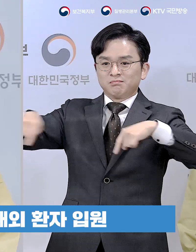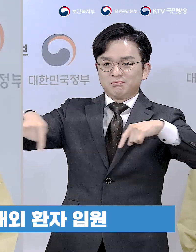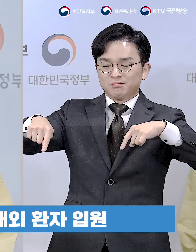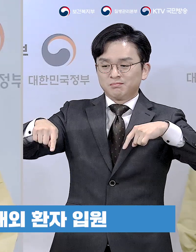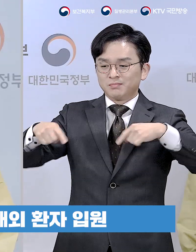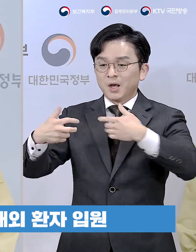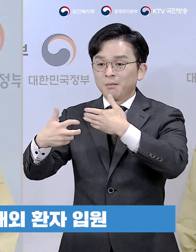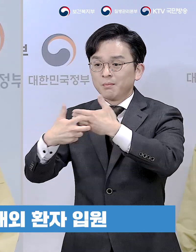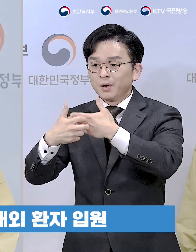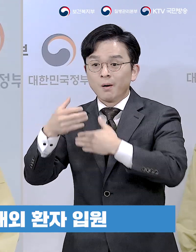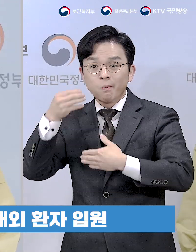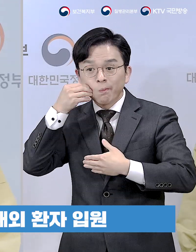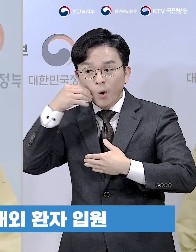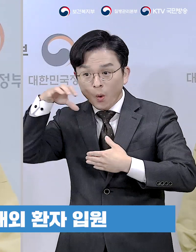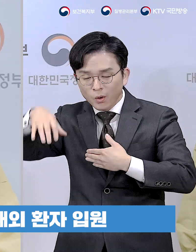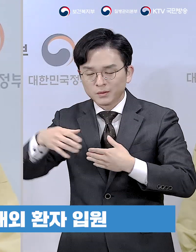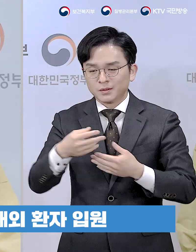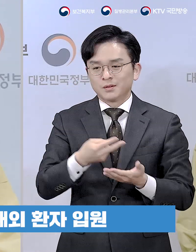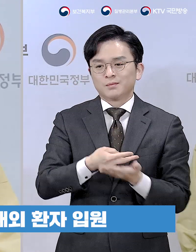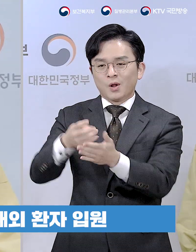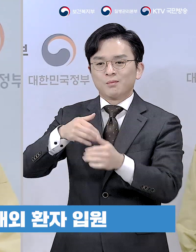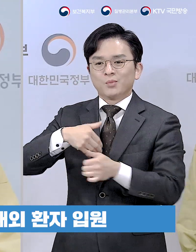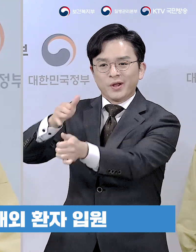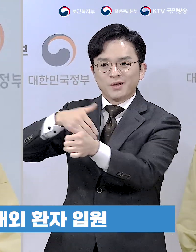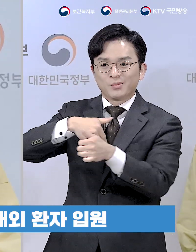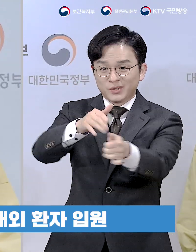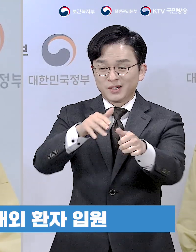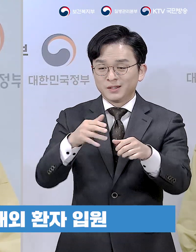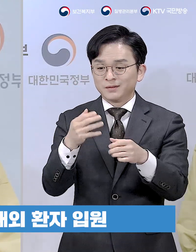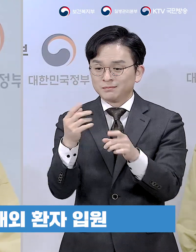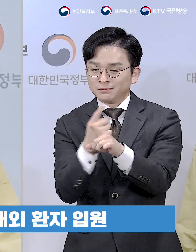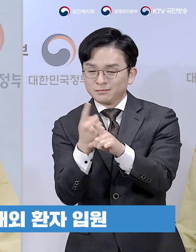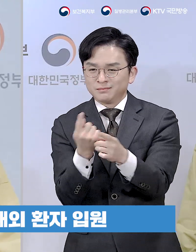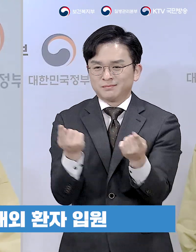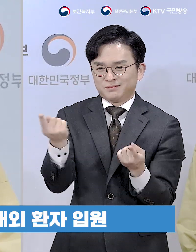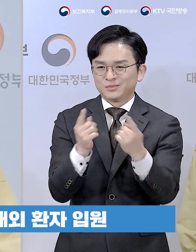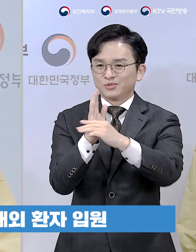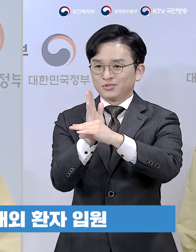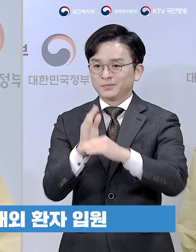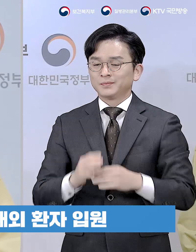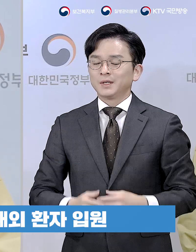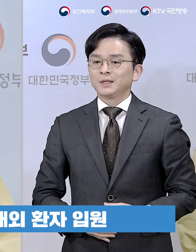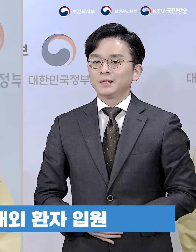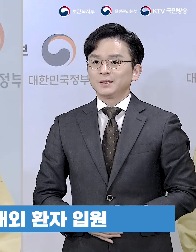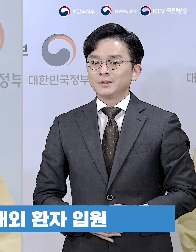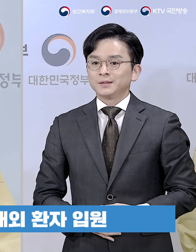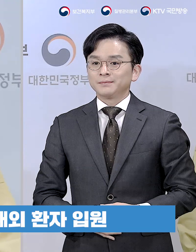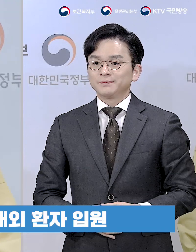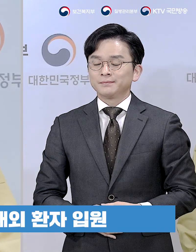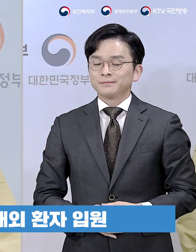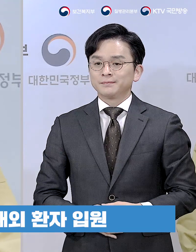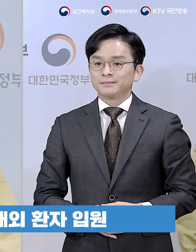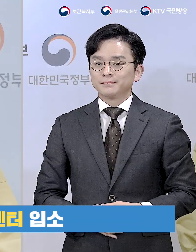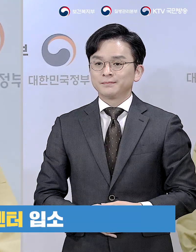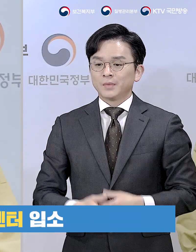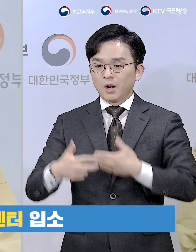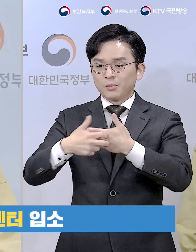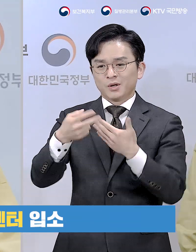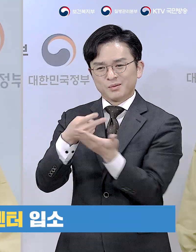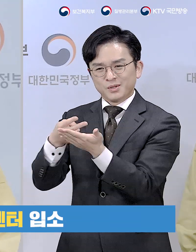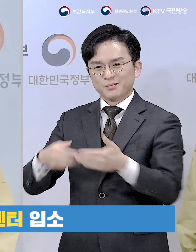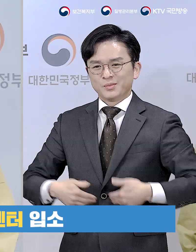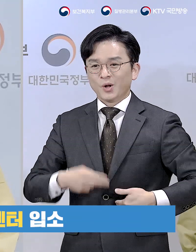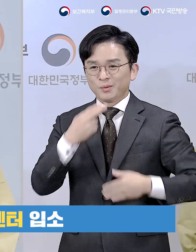시도의 상급병원으로 이송하고 있으며 72명의 중증 환자가 이송되어 치료받고 있습니다.